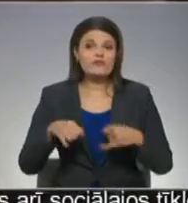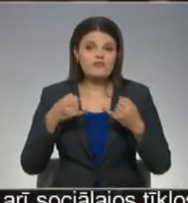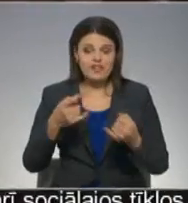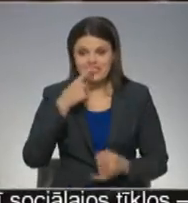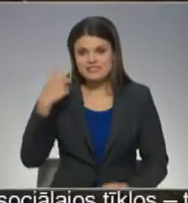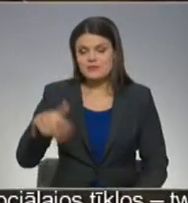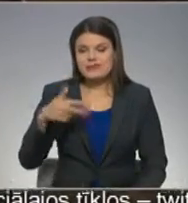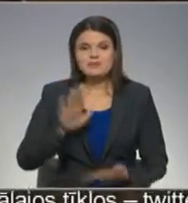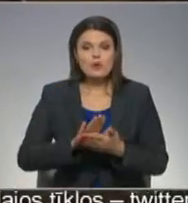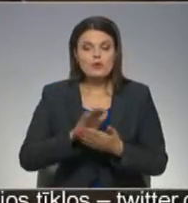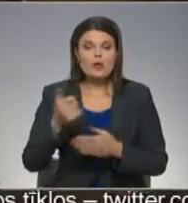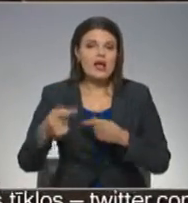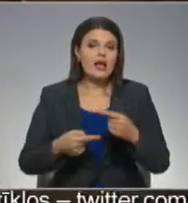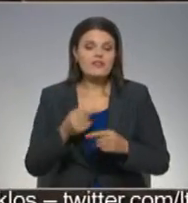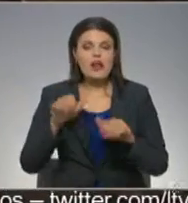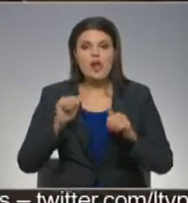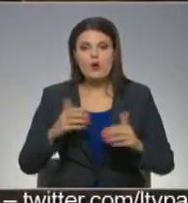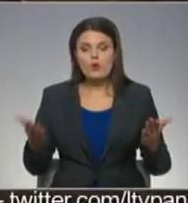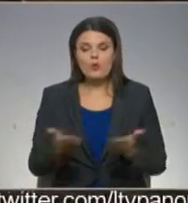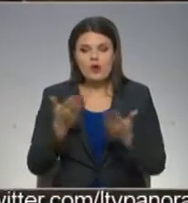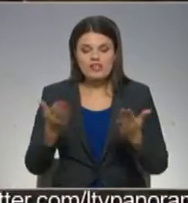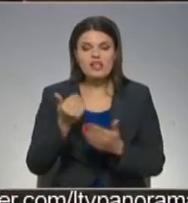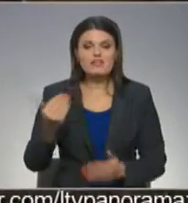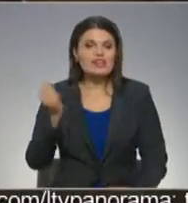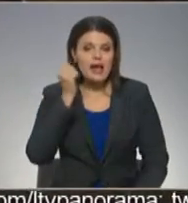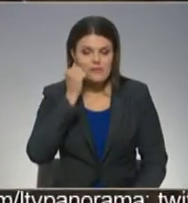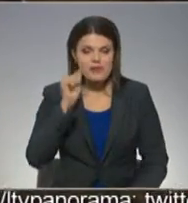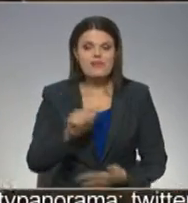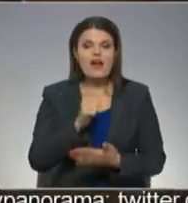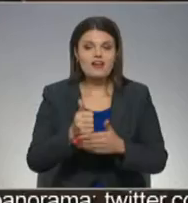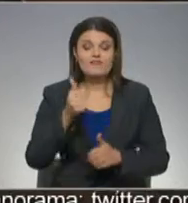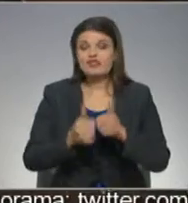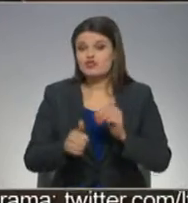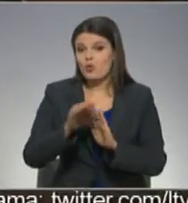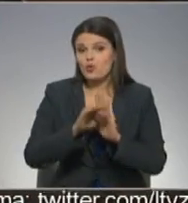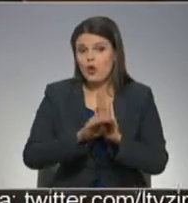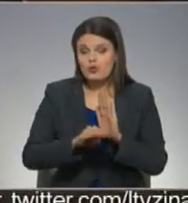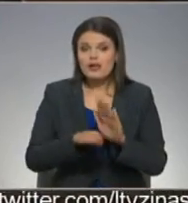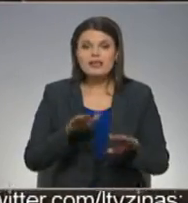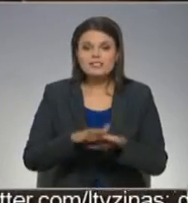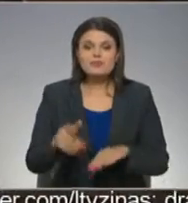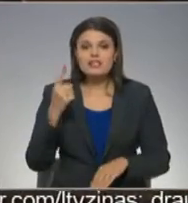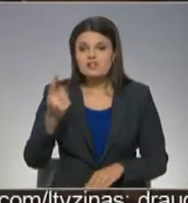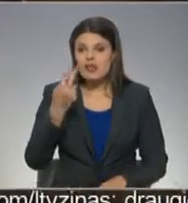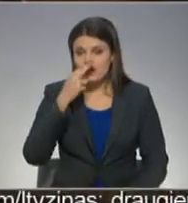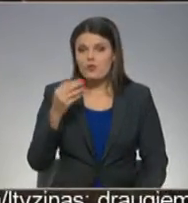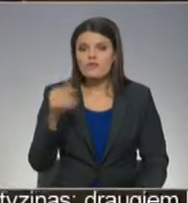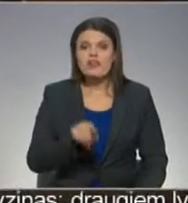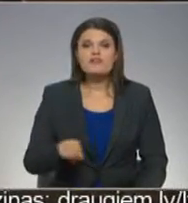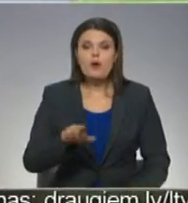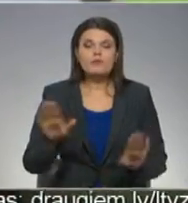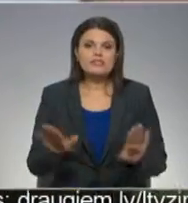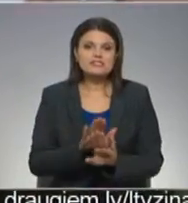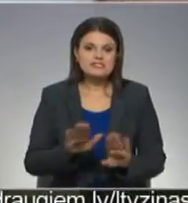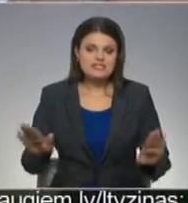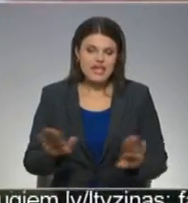Jubilejas gadadienai. Lai godinātu dižā komponista piemiņu, galvenais konkursa noteikums bija izpildīta viena no Jēkaba Graubiņa tautas dziesmu